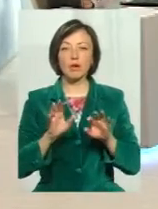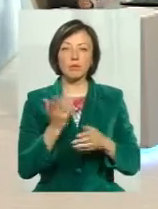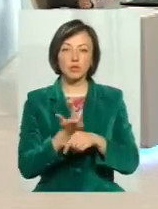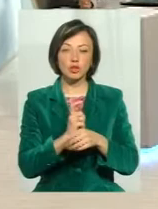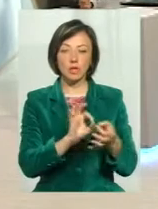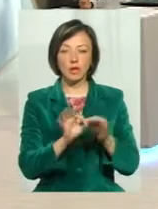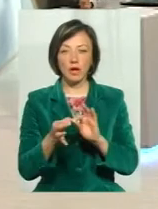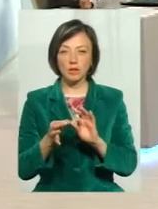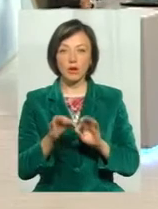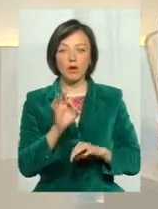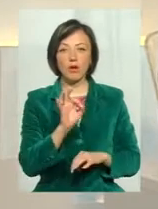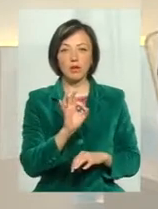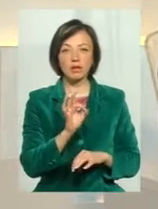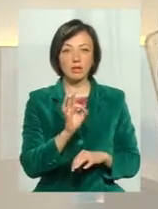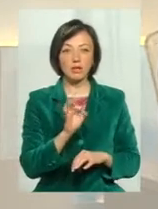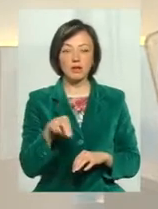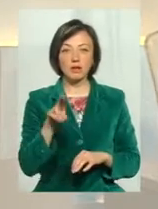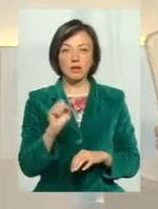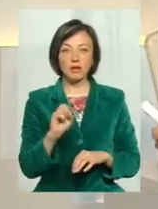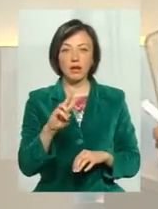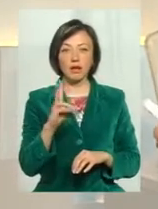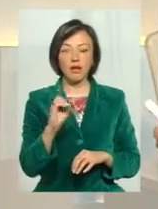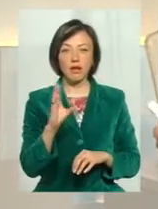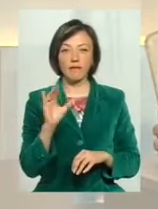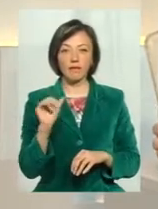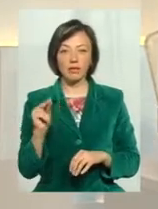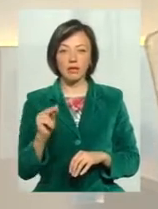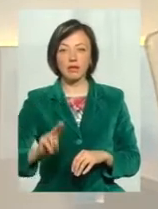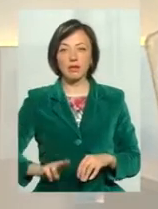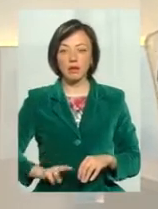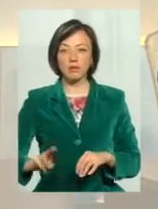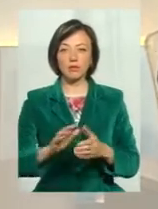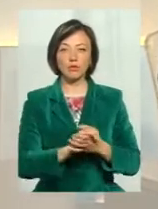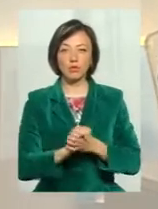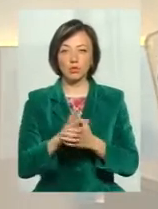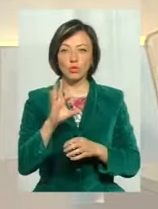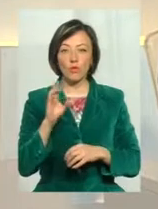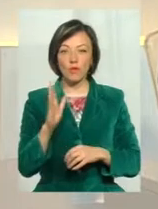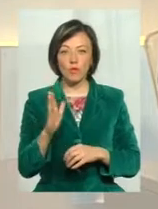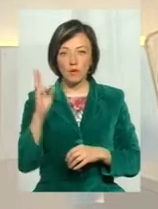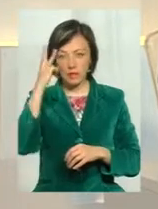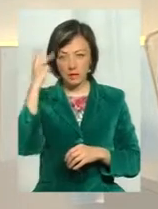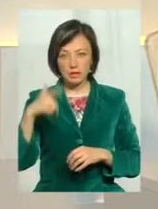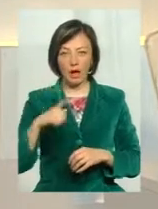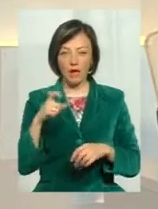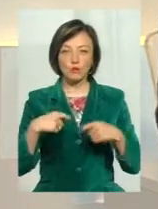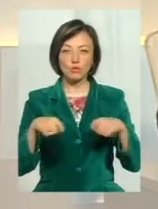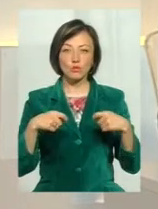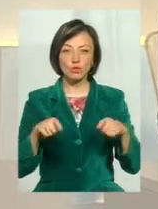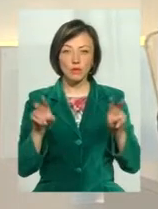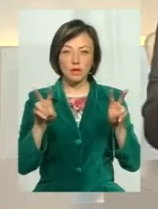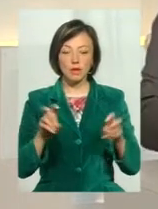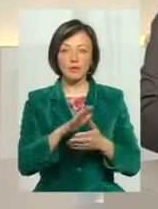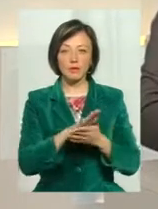більш детальніше Олександра Данькевич, директор товариства з обмеженою відповідальністю «Хмельницькгазбуд». Про